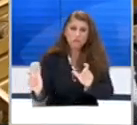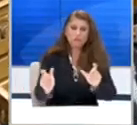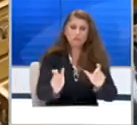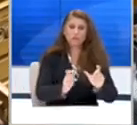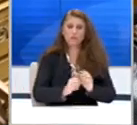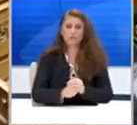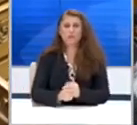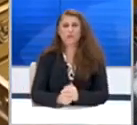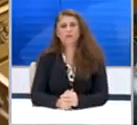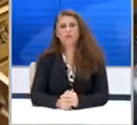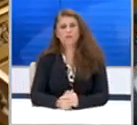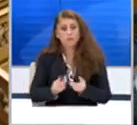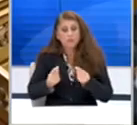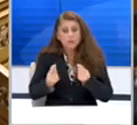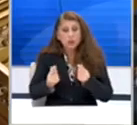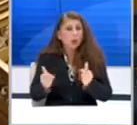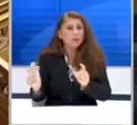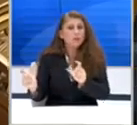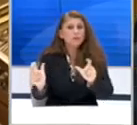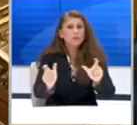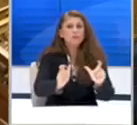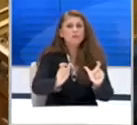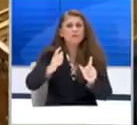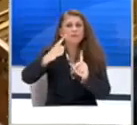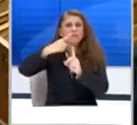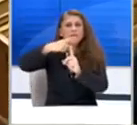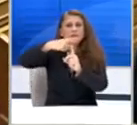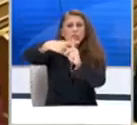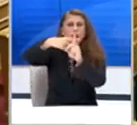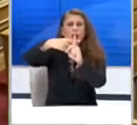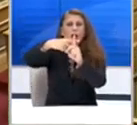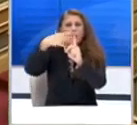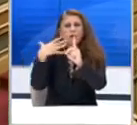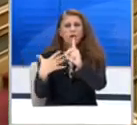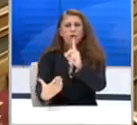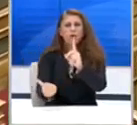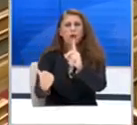φυλάτων δια του Σταυρού Σου